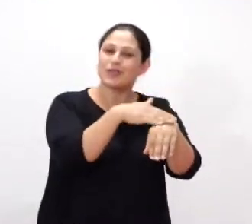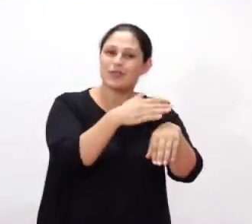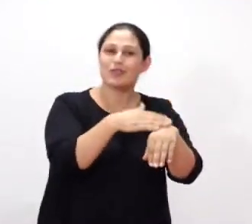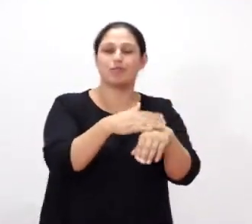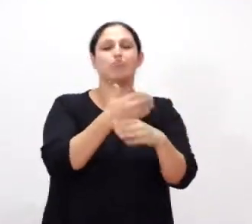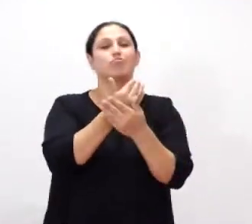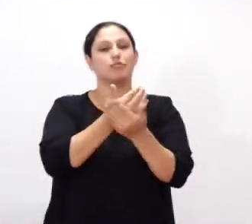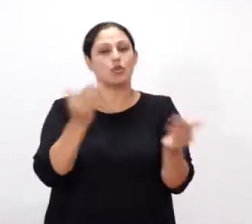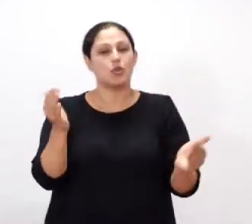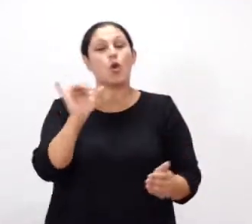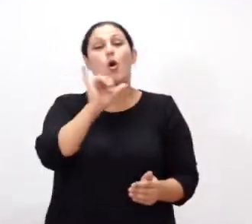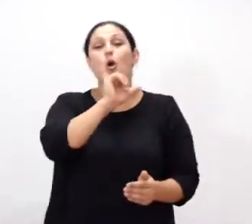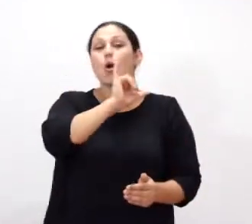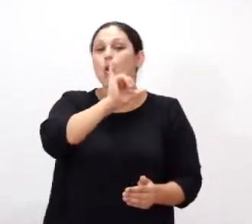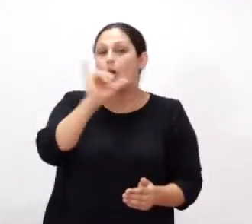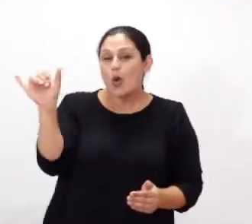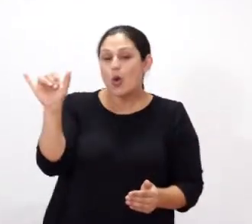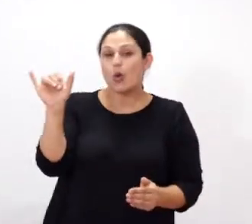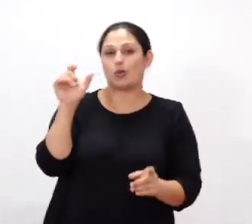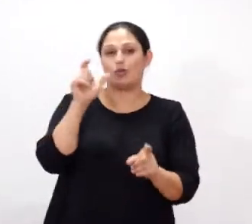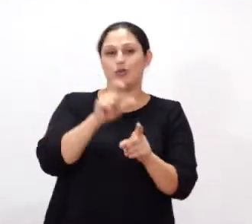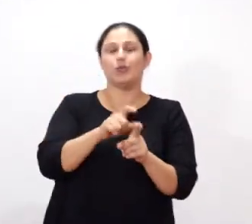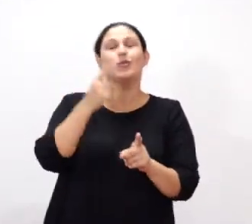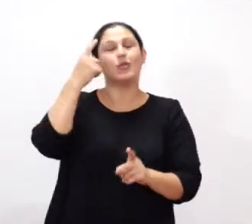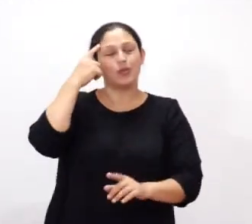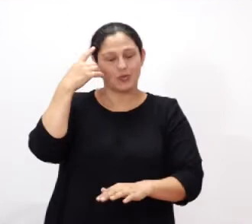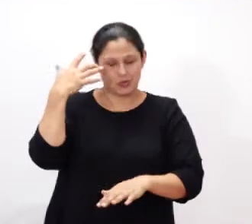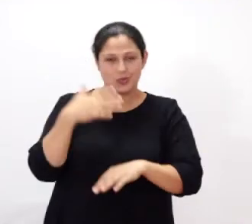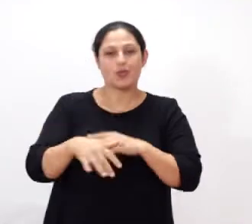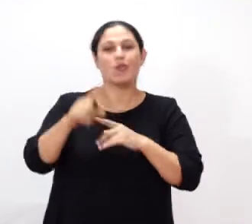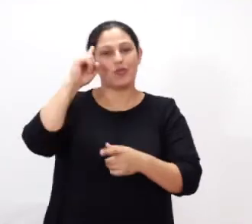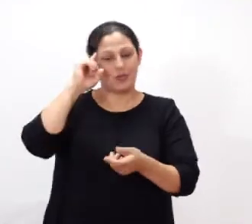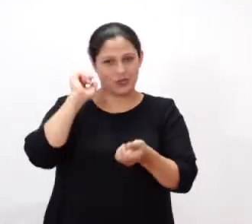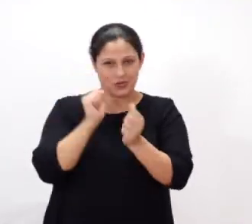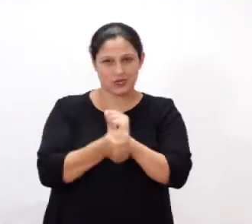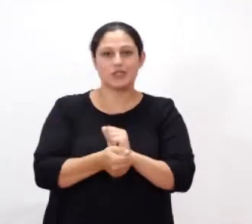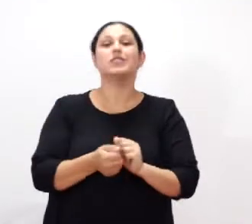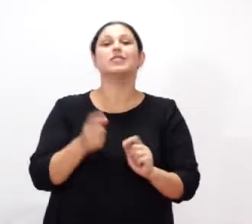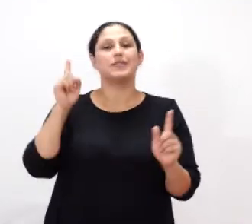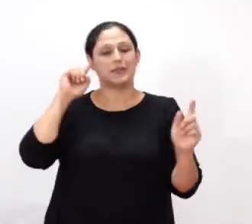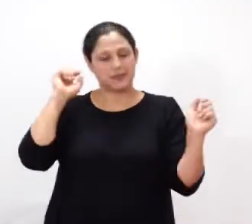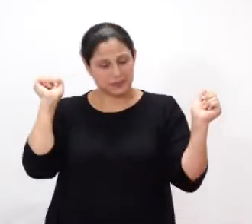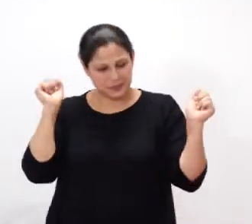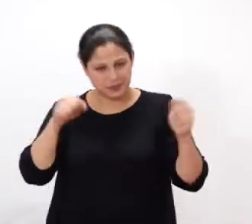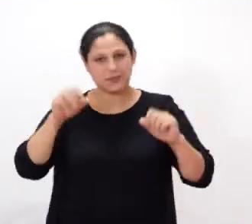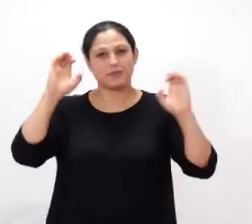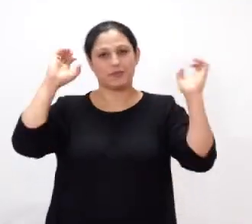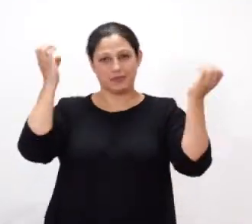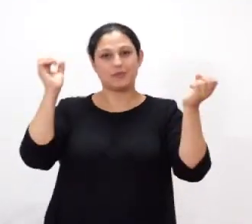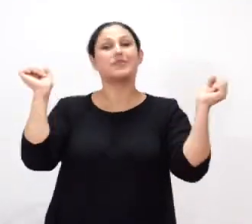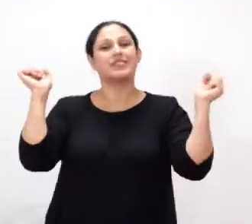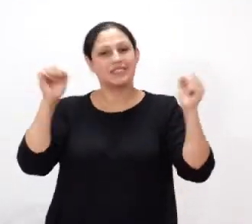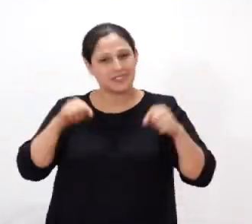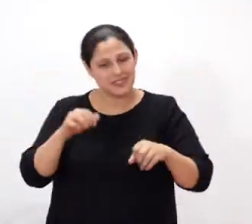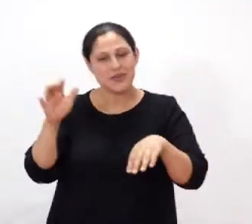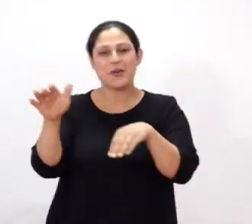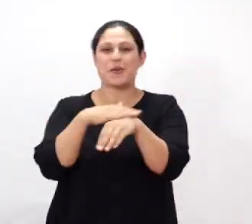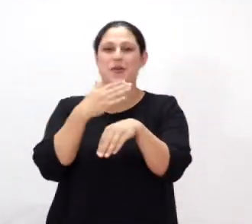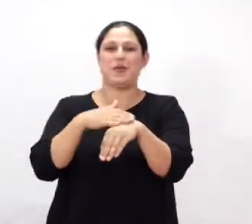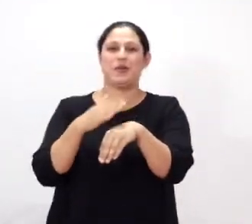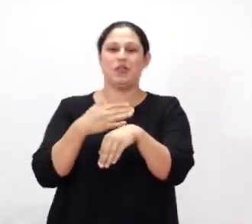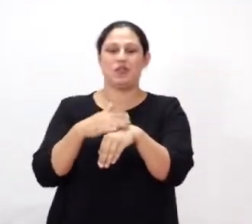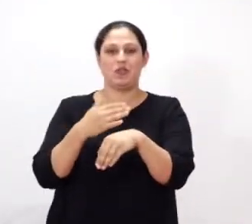شما حرفی او را یاد گرفتید؟ بله آفرین تو هم یاد گرفتی حرف خورک